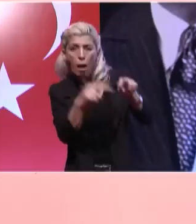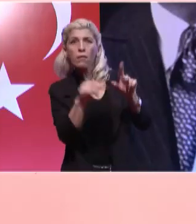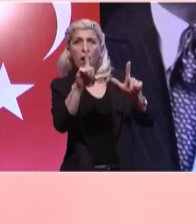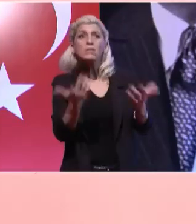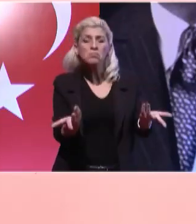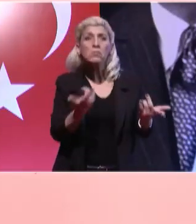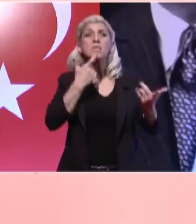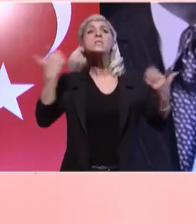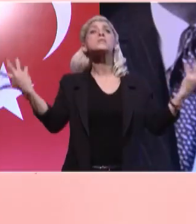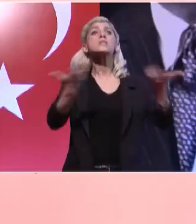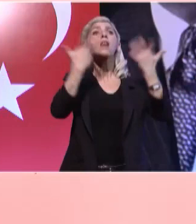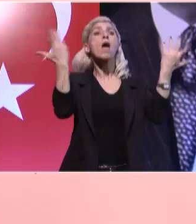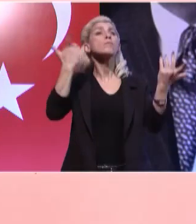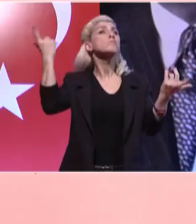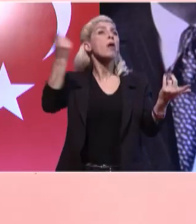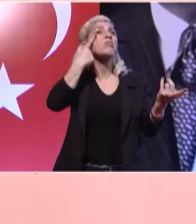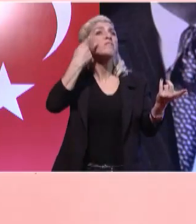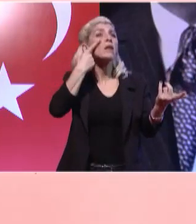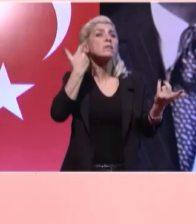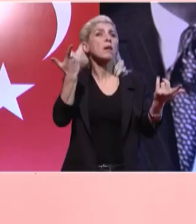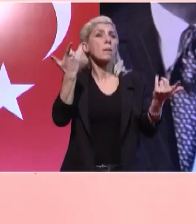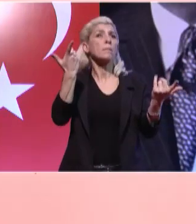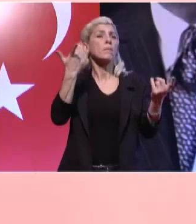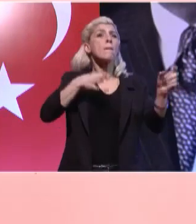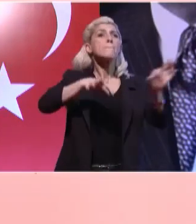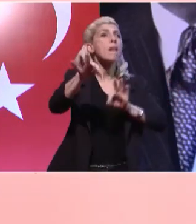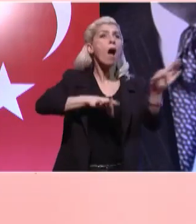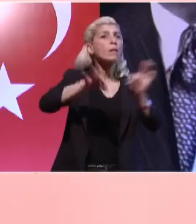Yılların devlet planlama teşkilatı dahi kapatıldı.